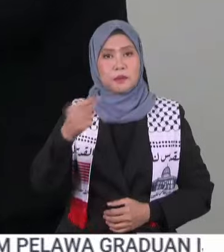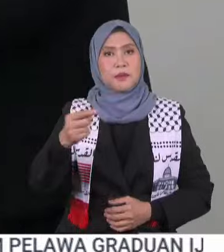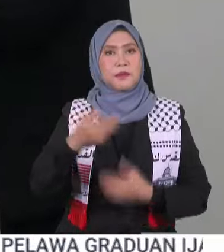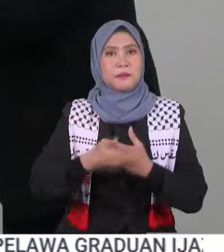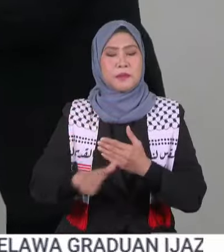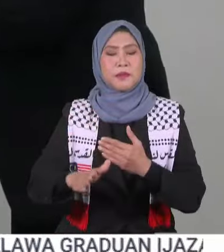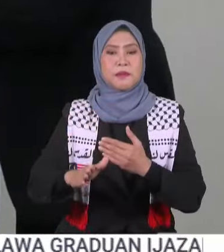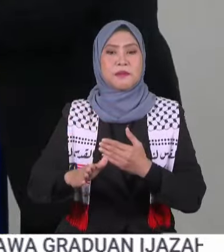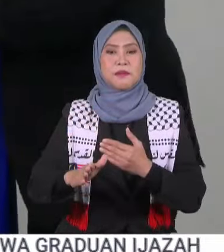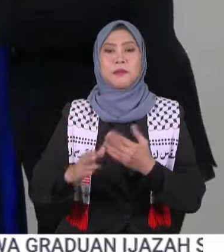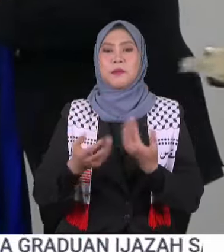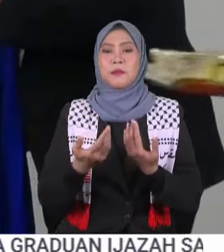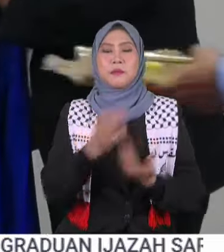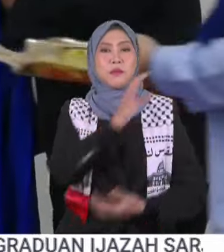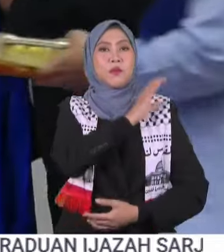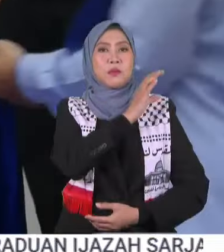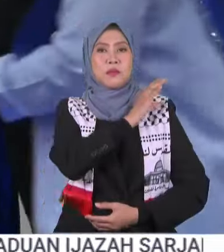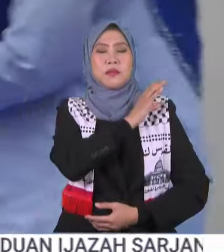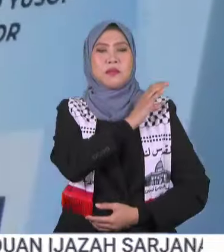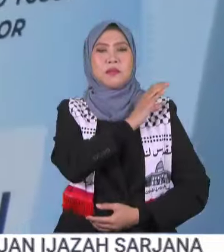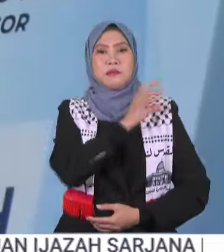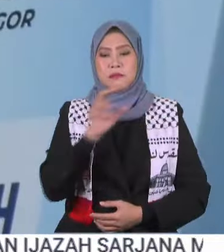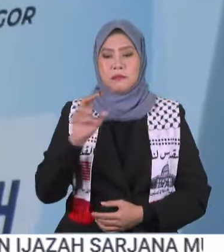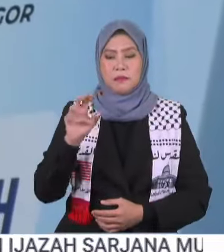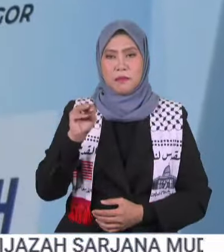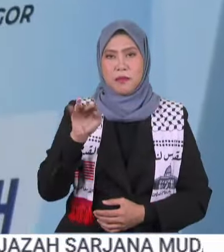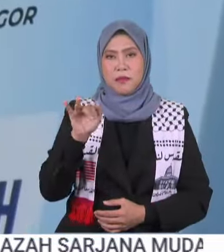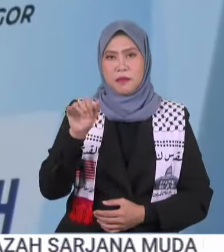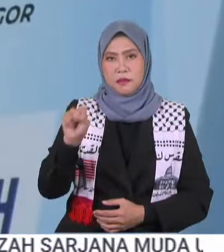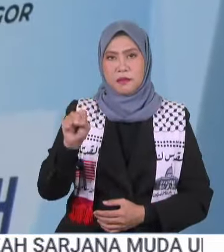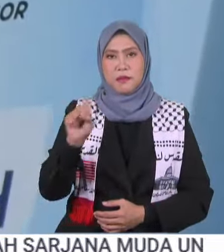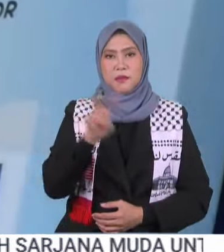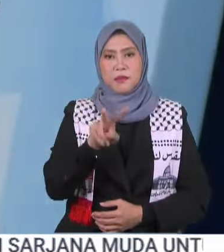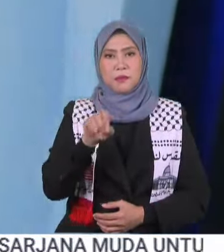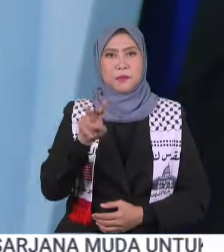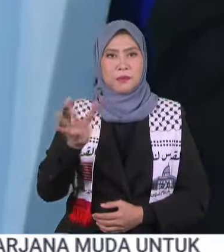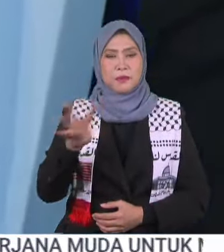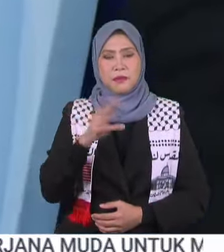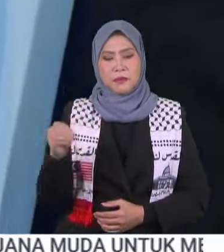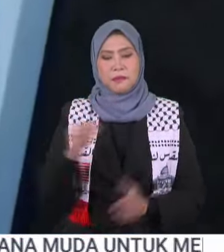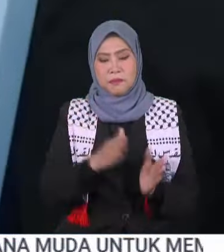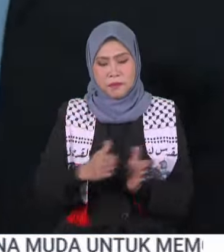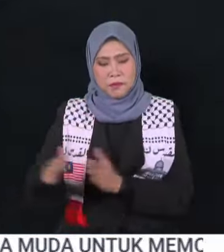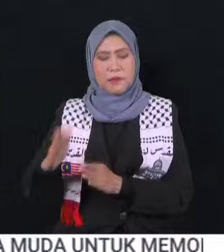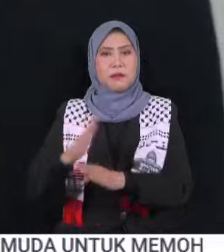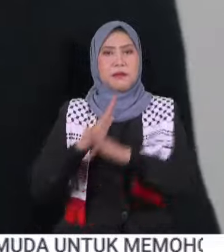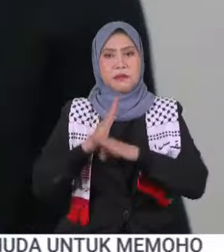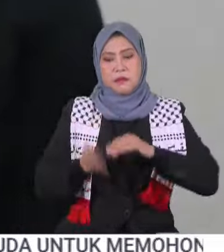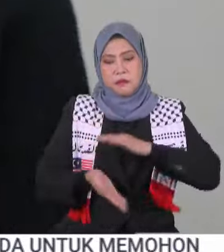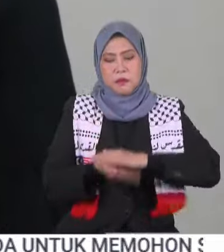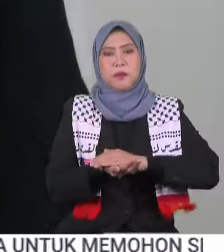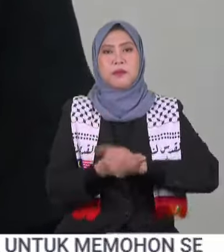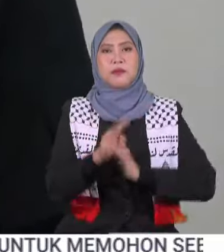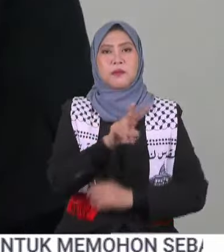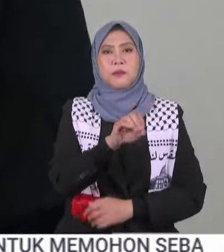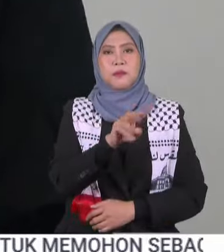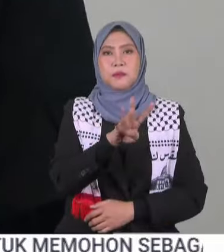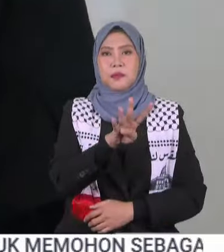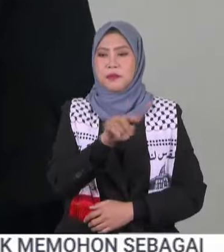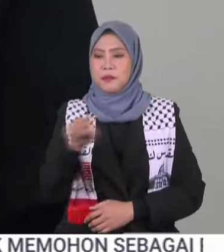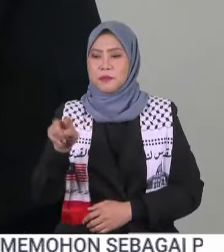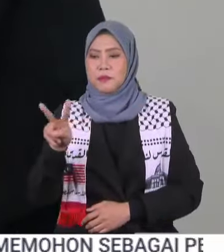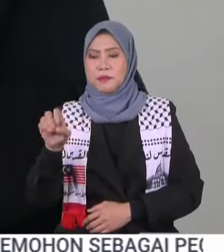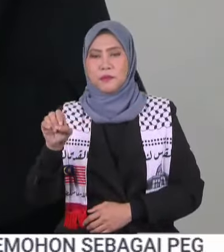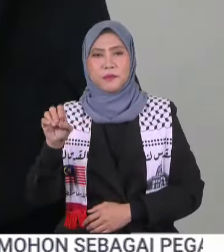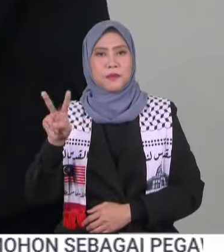selepas Majlis Perutusan Pengerusi MAIS 2024 dan Majlis Pelancaran Pelan Anti Rasuah MAIS 2024-2026 di Shah